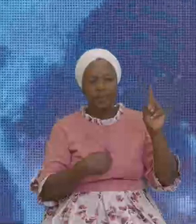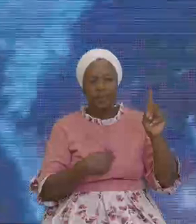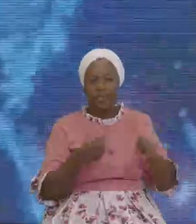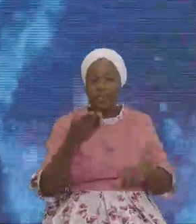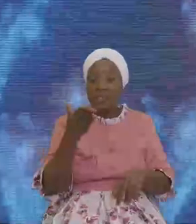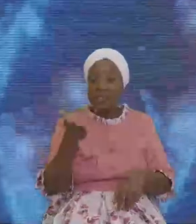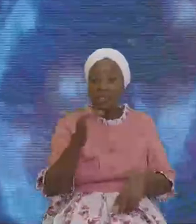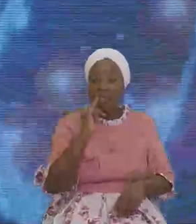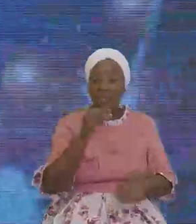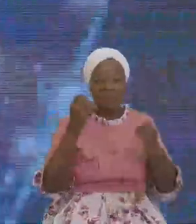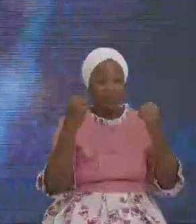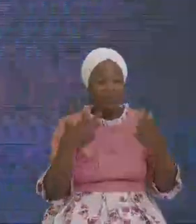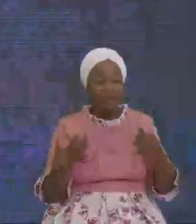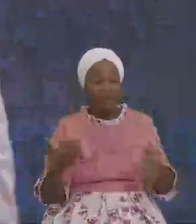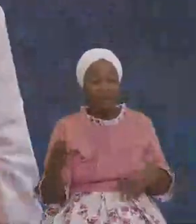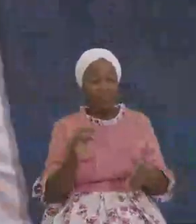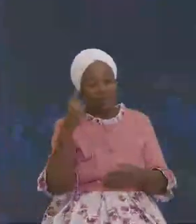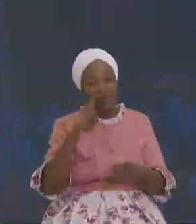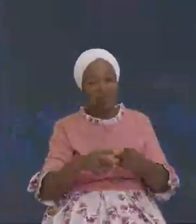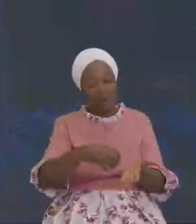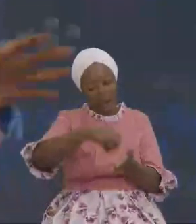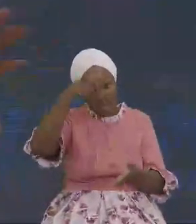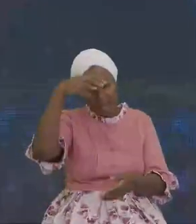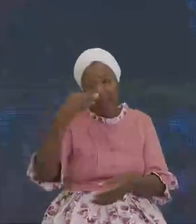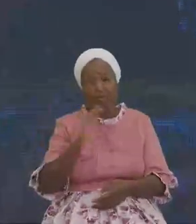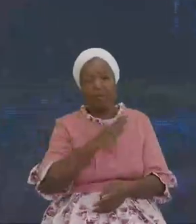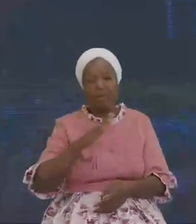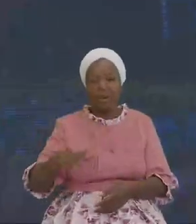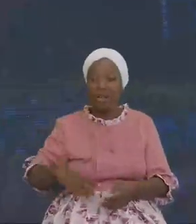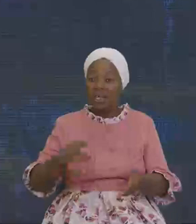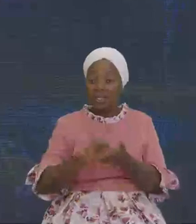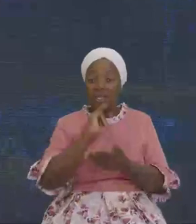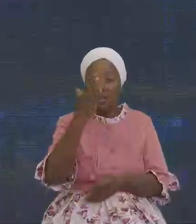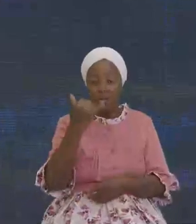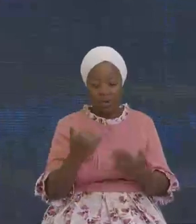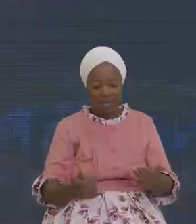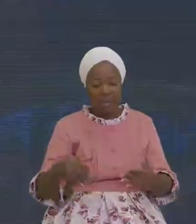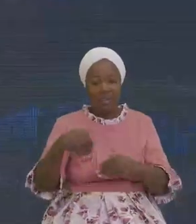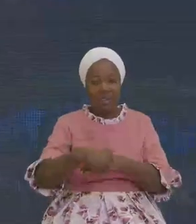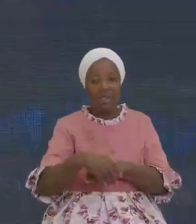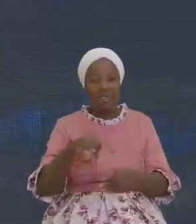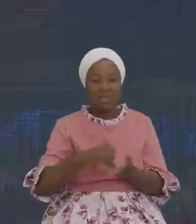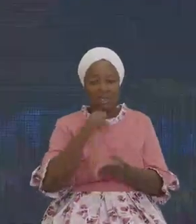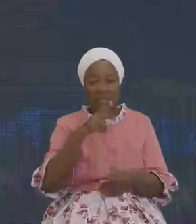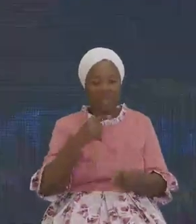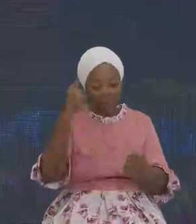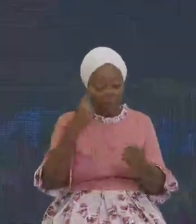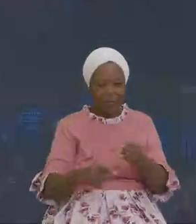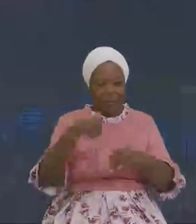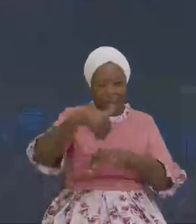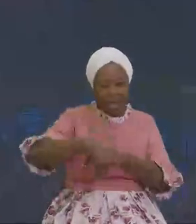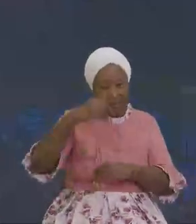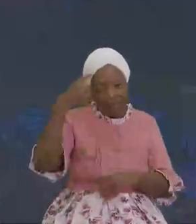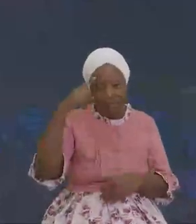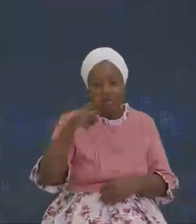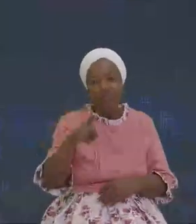Il y a beaucoup à apprendre de Christ. C'est pourquoi ce soir, ce n'est pas la dernière soirée pour